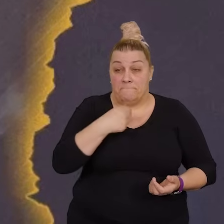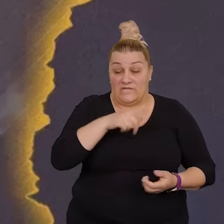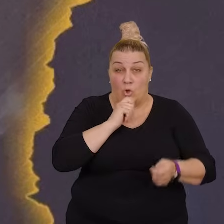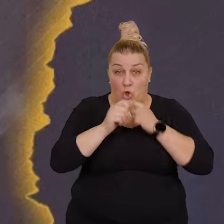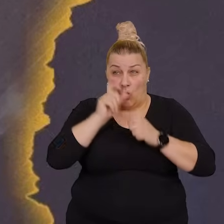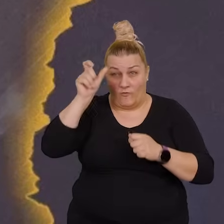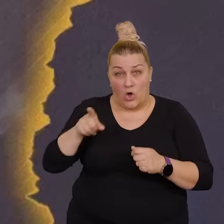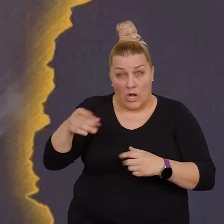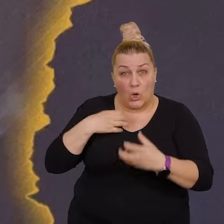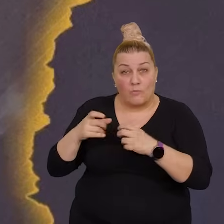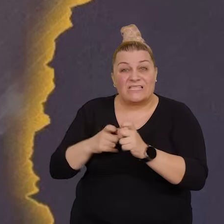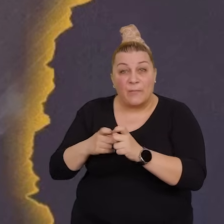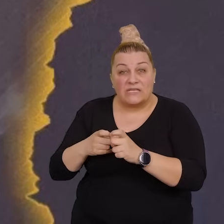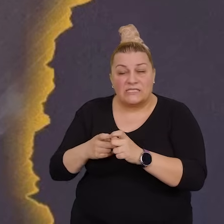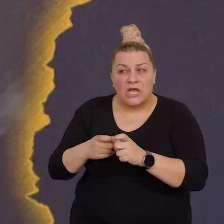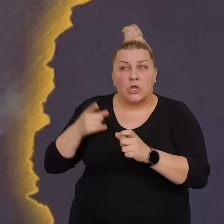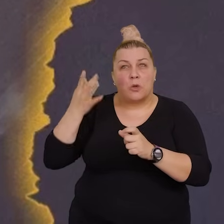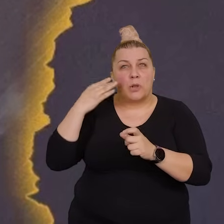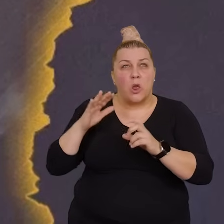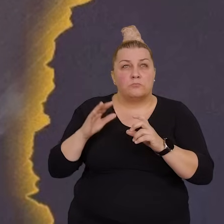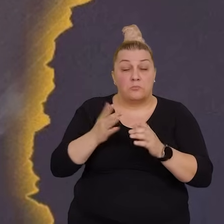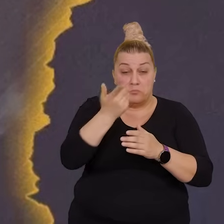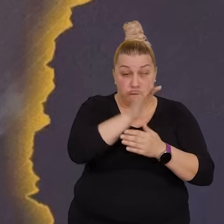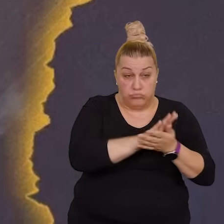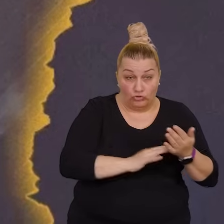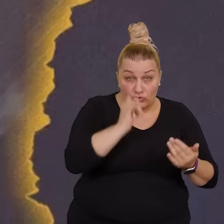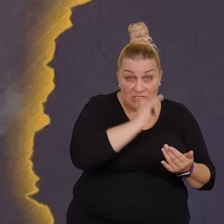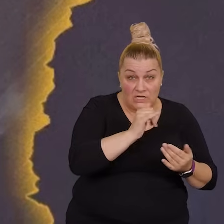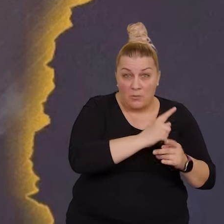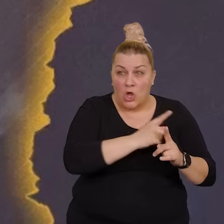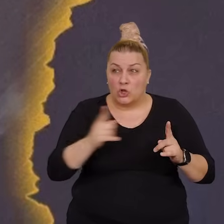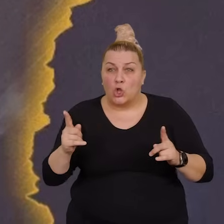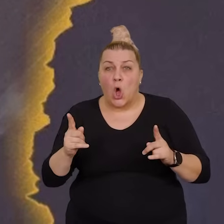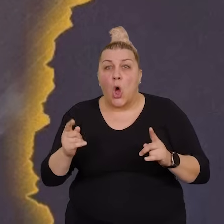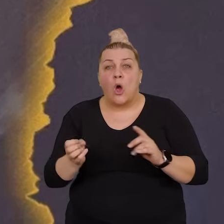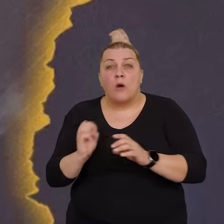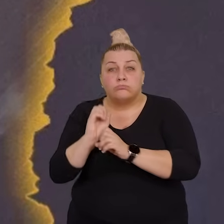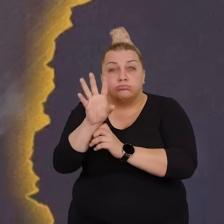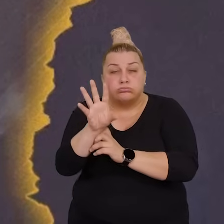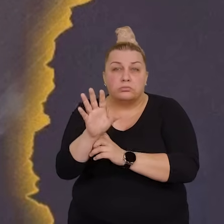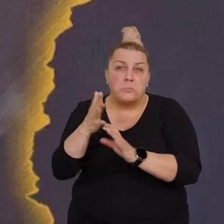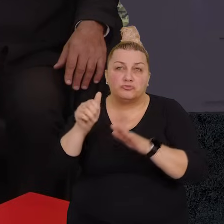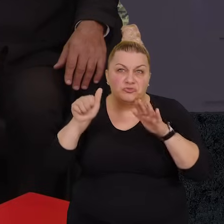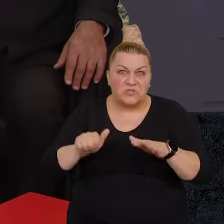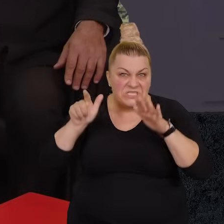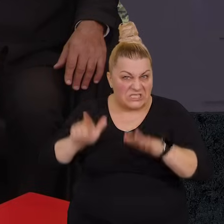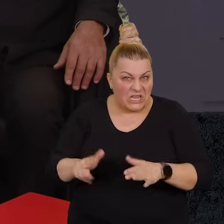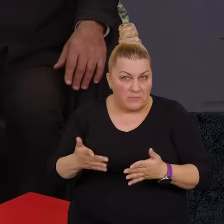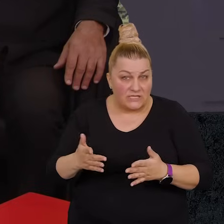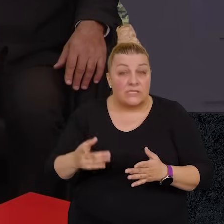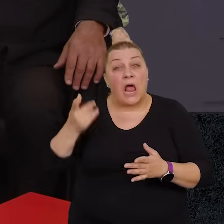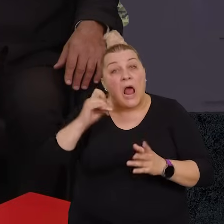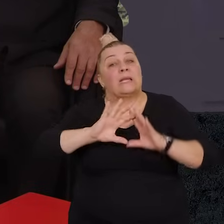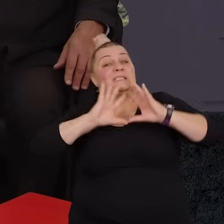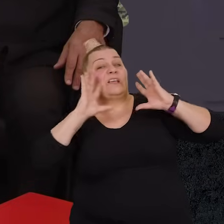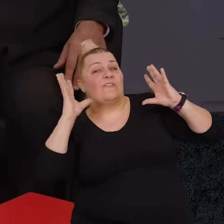za Spaceya, to je trebalo ukupno od početka snimanja do premijere jedno 6-7 mjeseci, ne više. Ali sve skupa je to proces bio možda 2-3